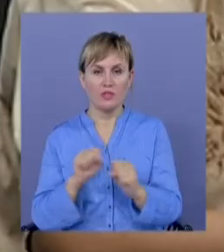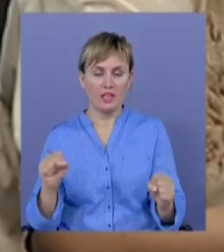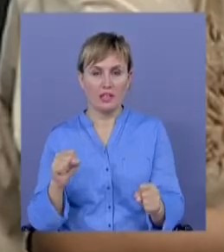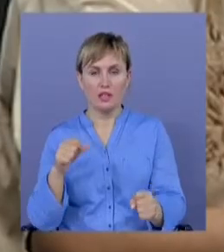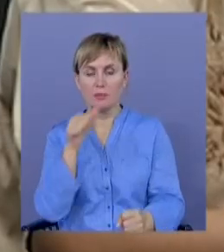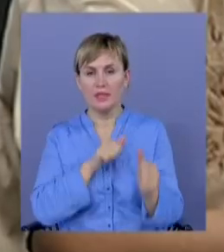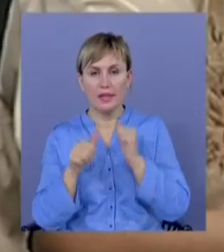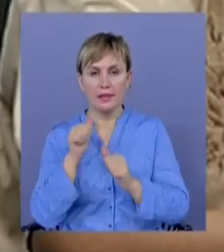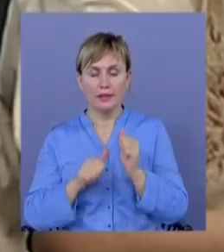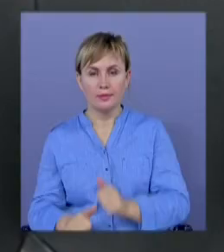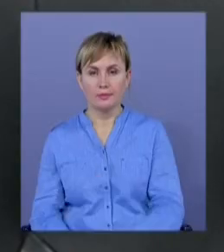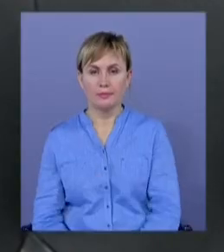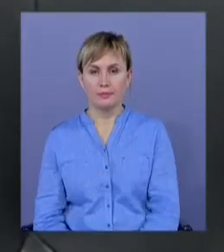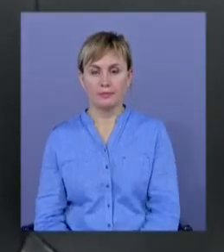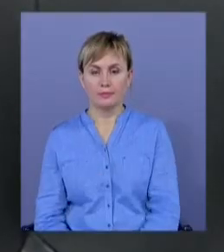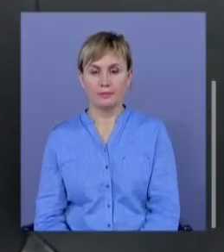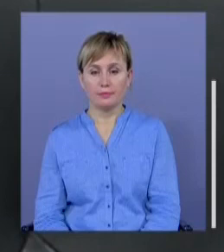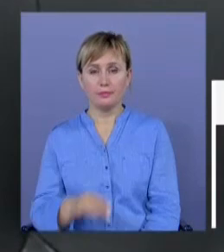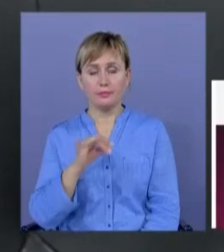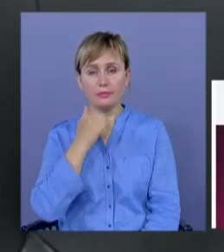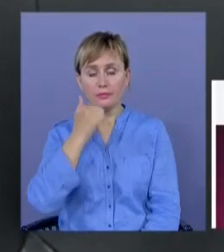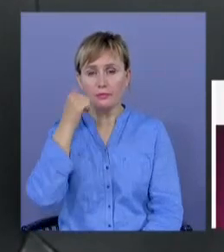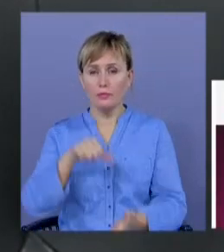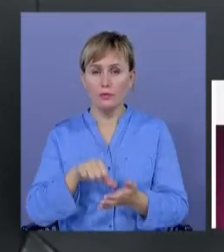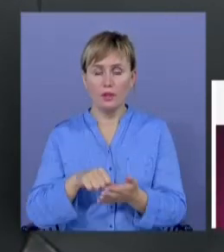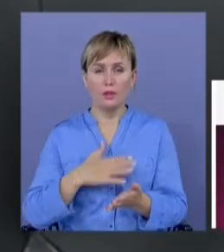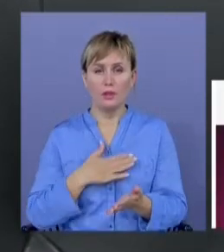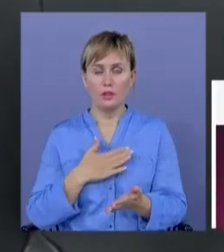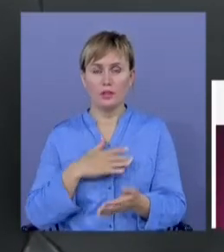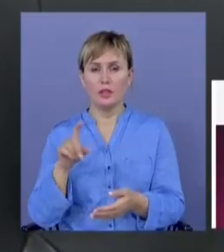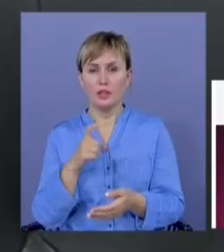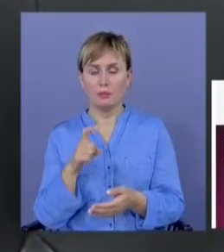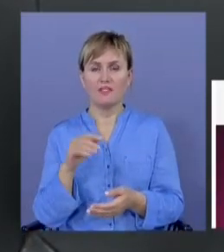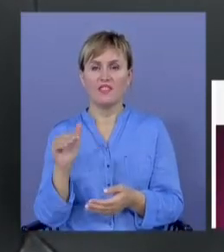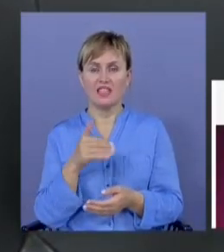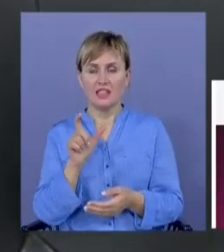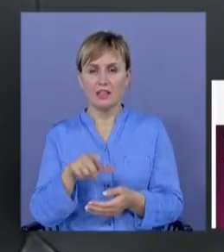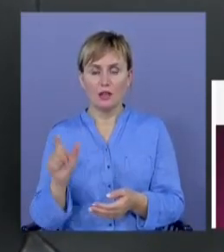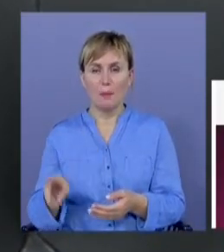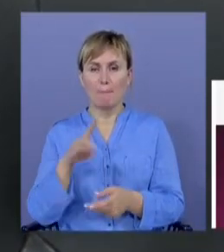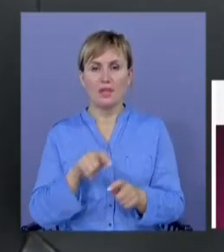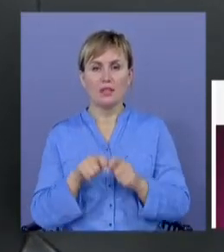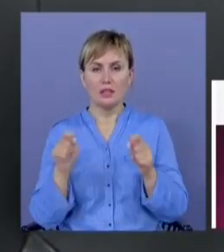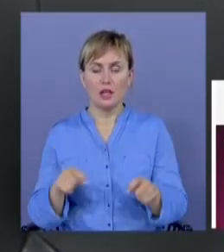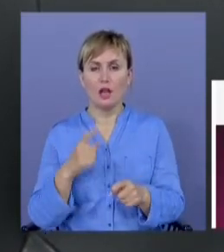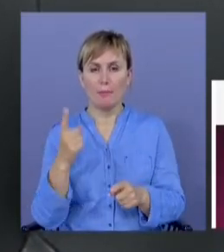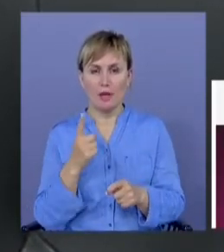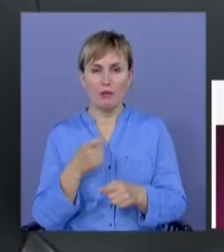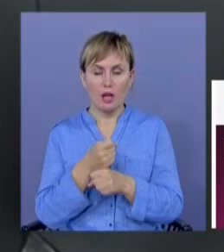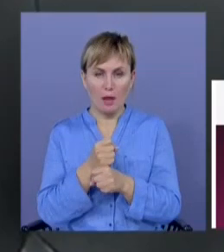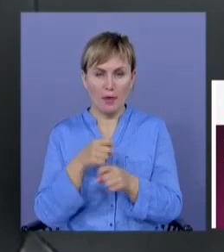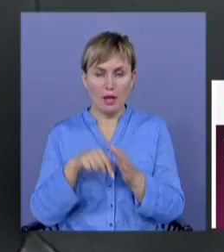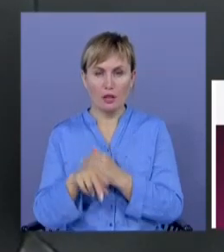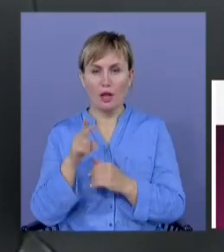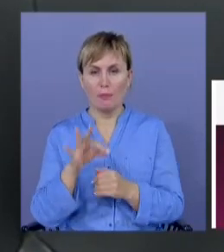испытаний. И благодаря участию наших химиков, физиков, мы создали первую лабораторию